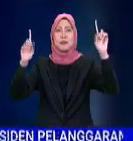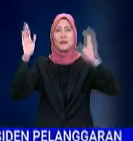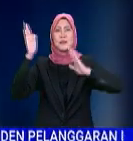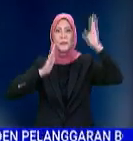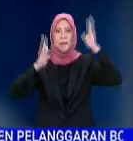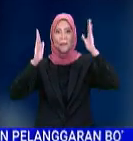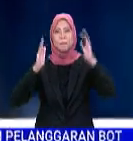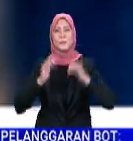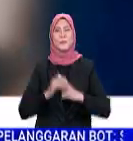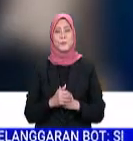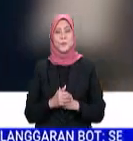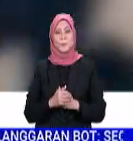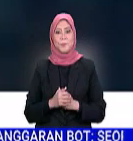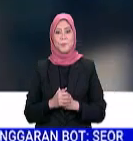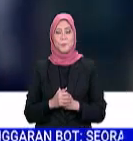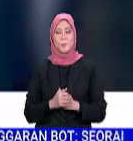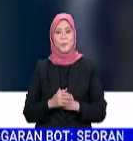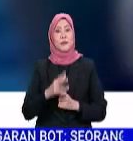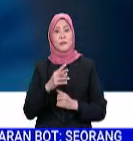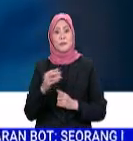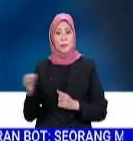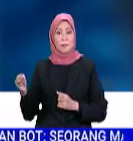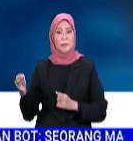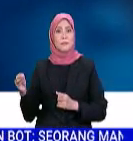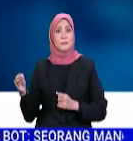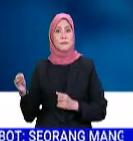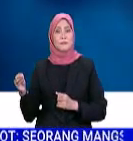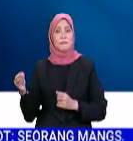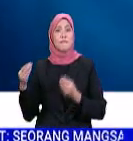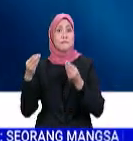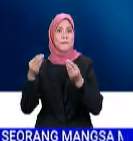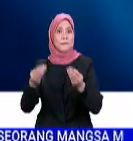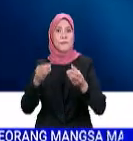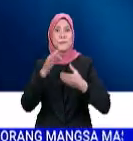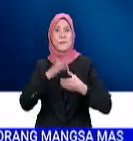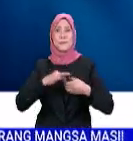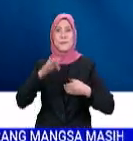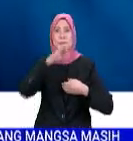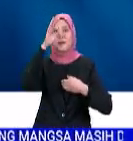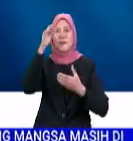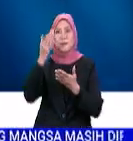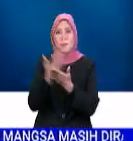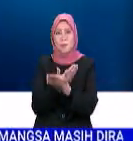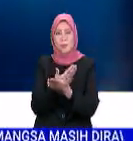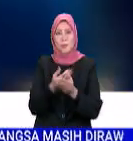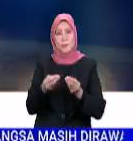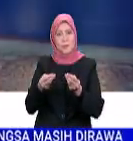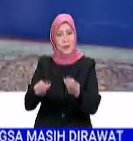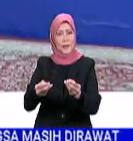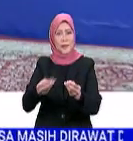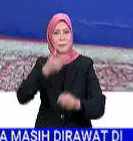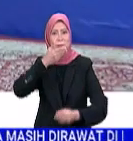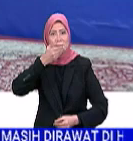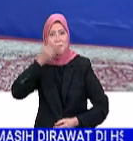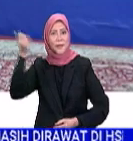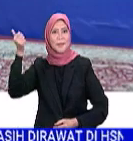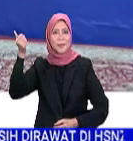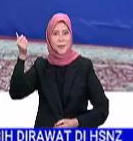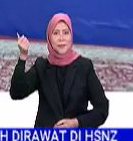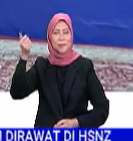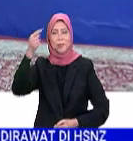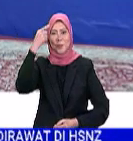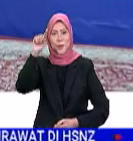dan ini sekaligus memberi satu suntikan semangat baru untuk kami memberikan yang lebih baik